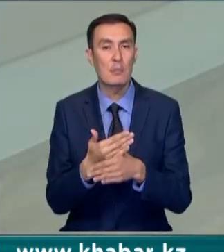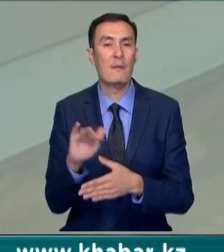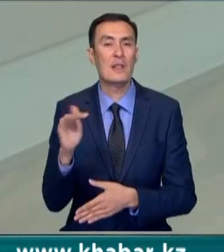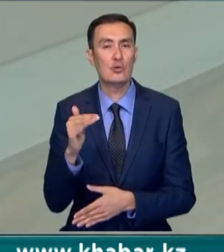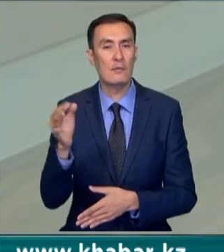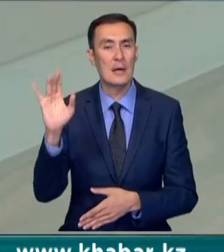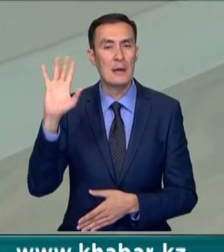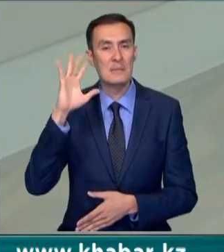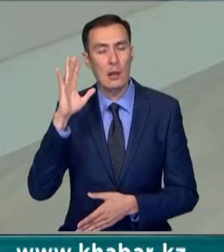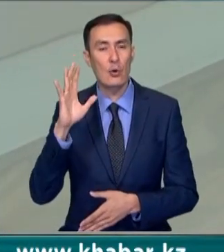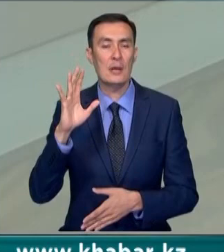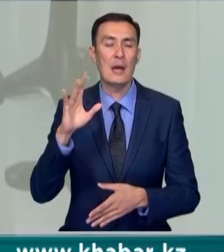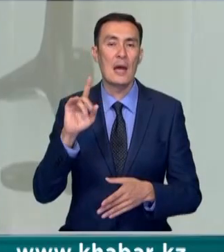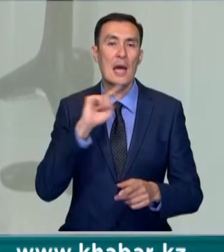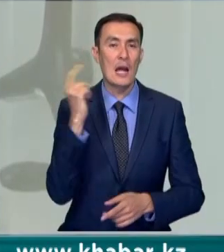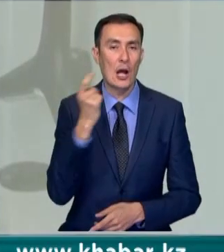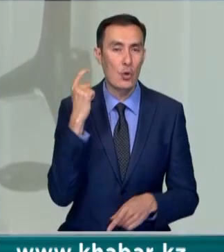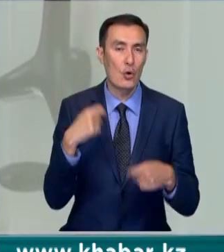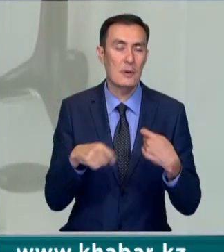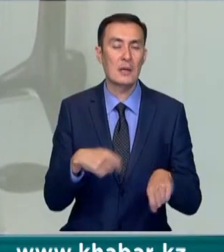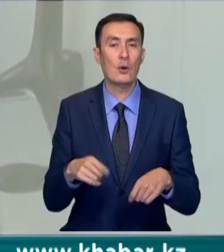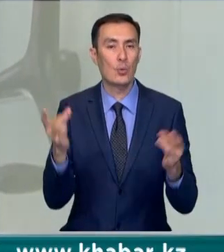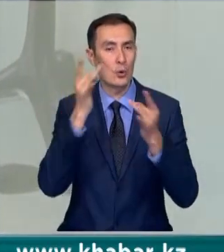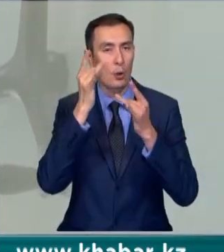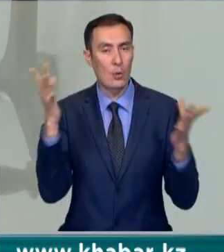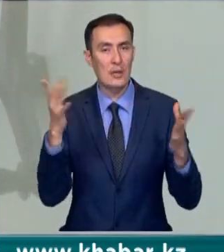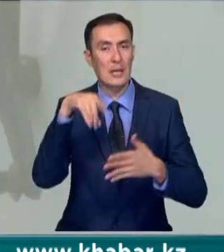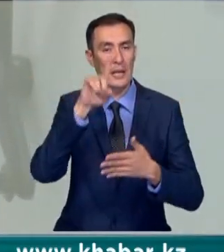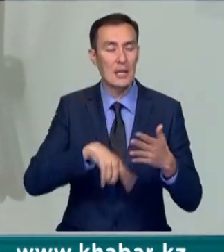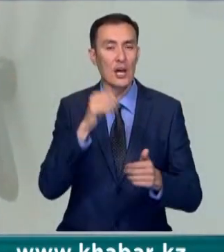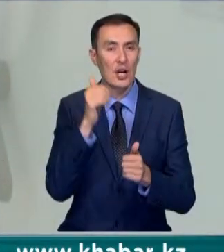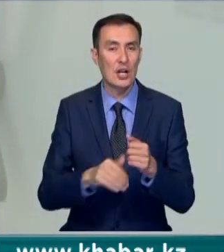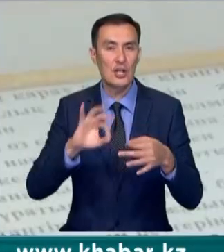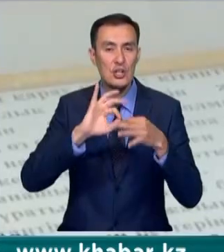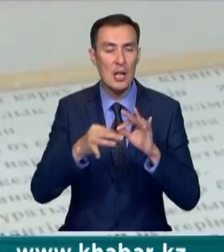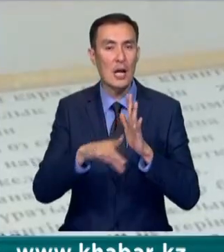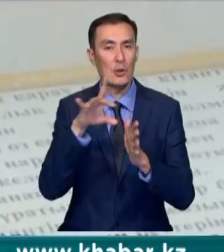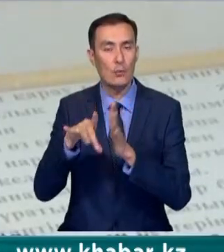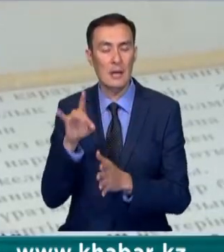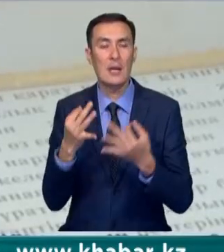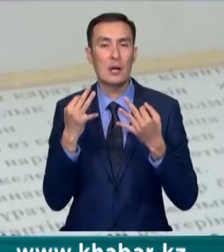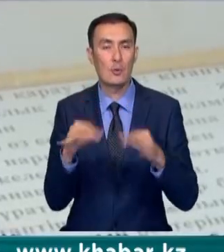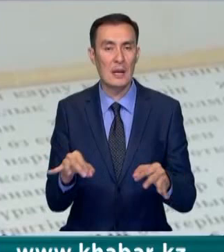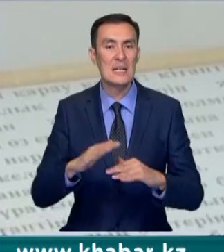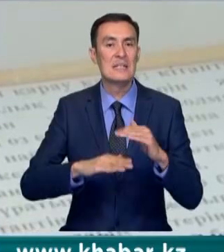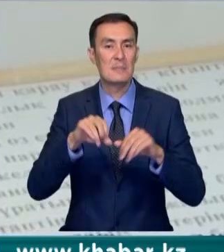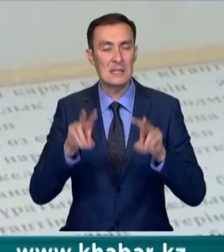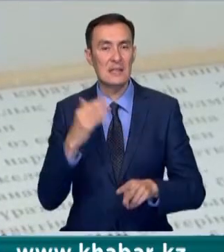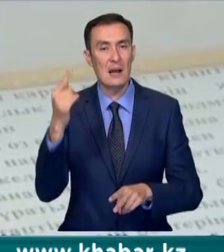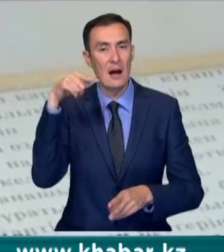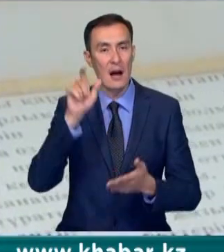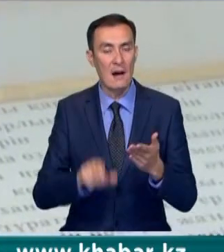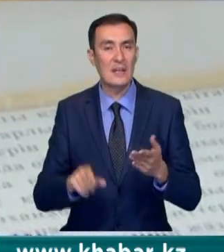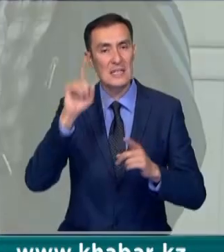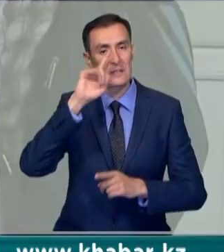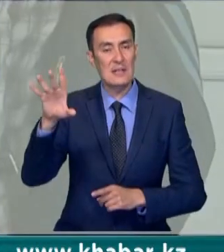философии, психологии, экономике, культурологии и религиоведению. Каждая тщательно отобрана и одобрена экспертами. Их авторы –